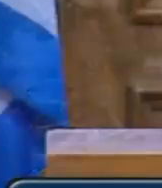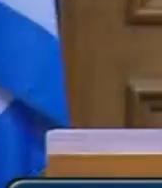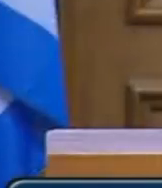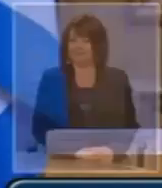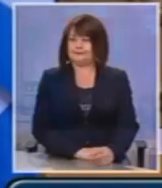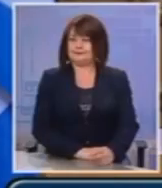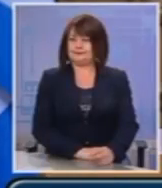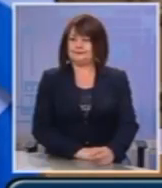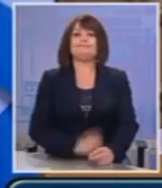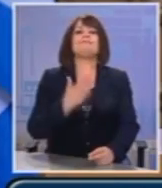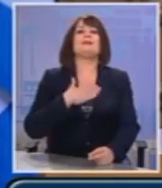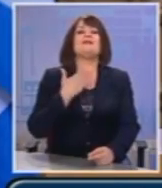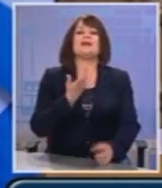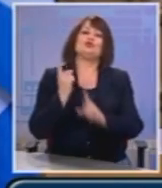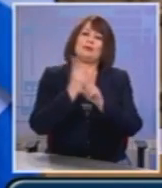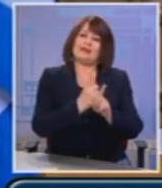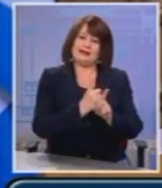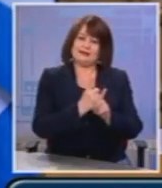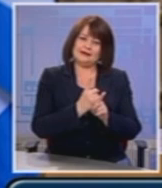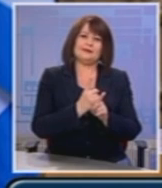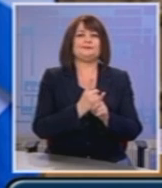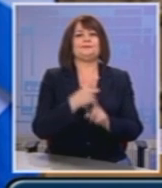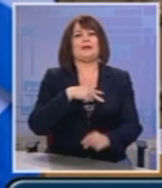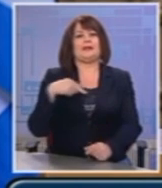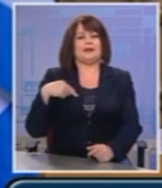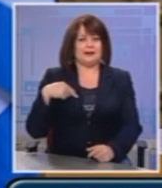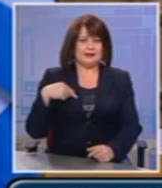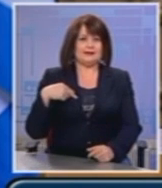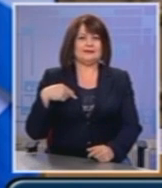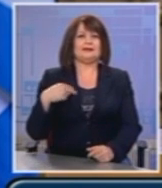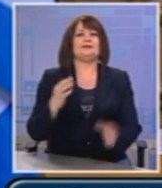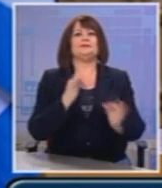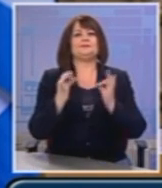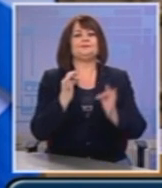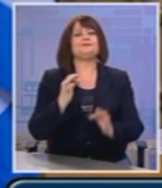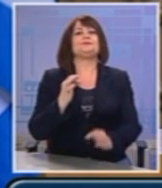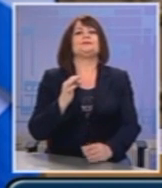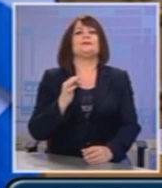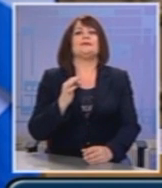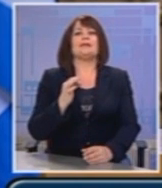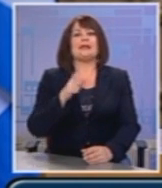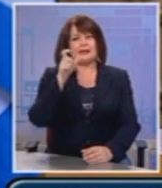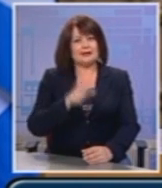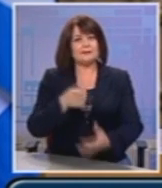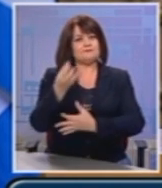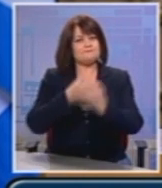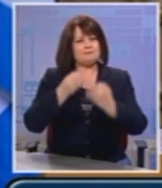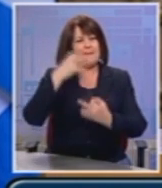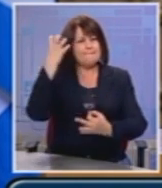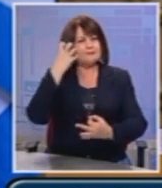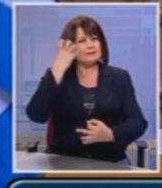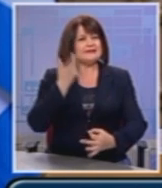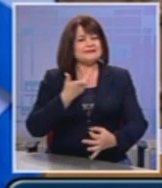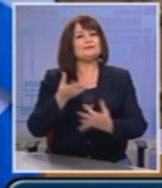ευχαριστούμε ιδιαιτέρως την καθηγήτρια κυρία λν που με την επιστημοσύνη